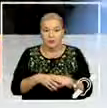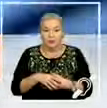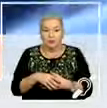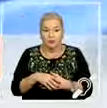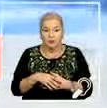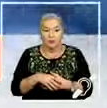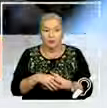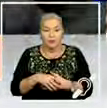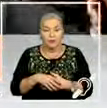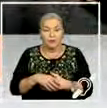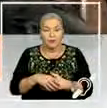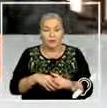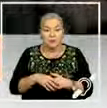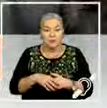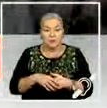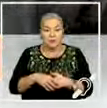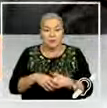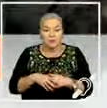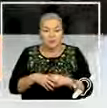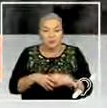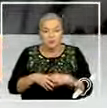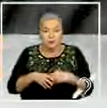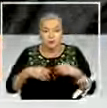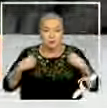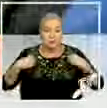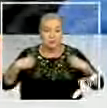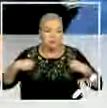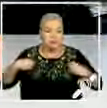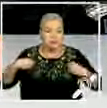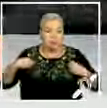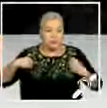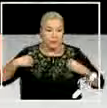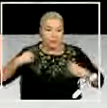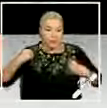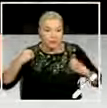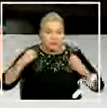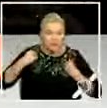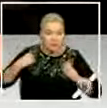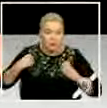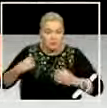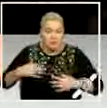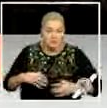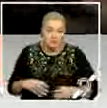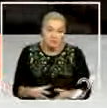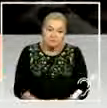Domnule Diaconescu, am o situație pornit de relații cu minore.